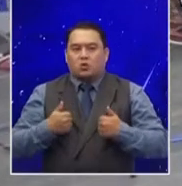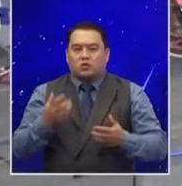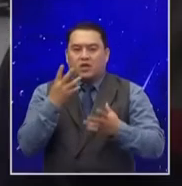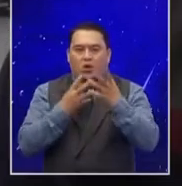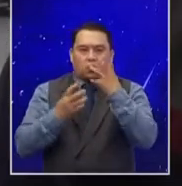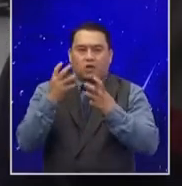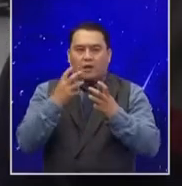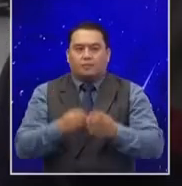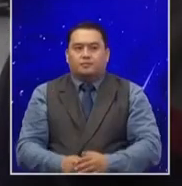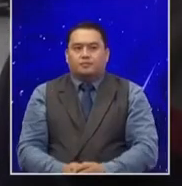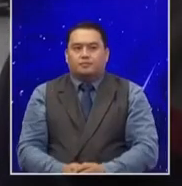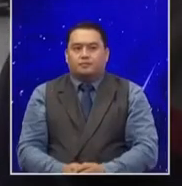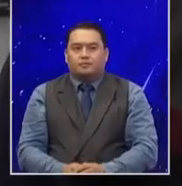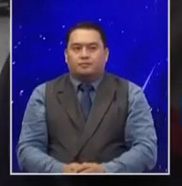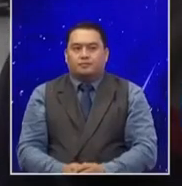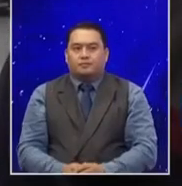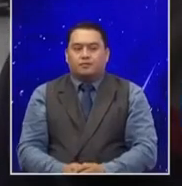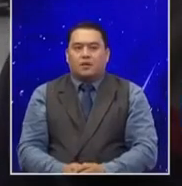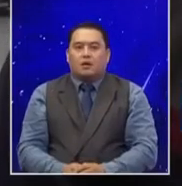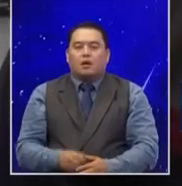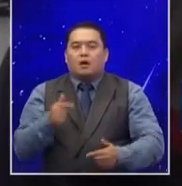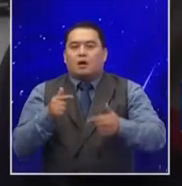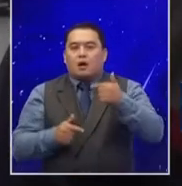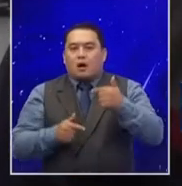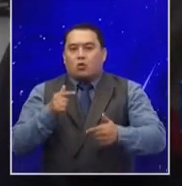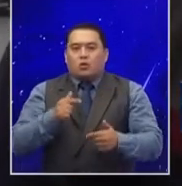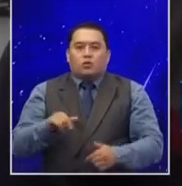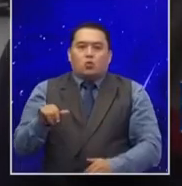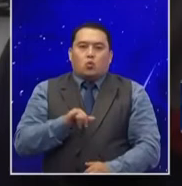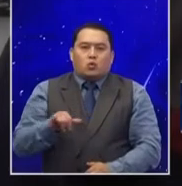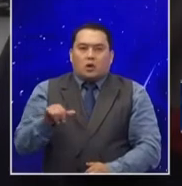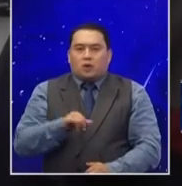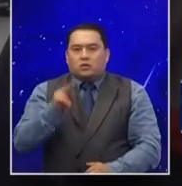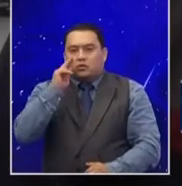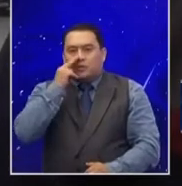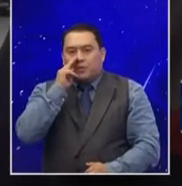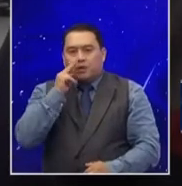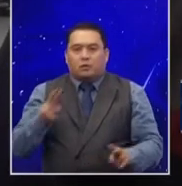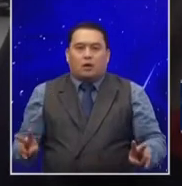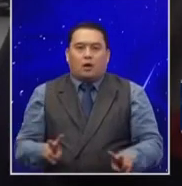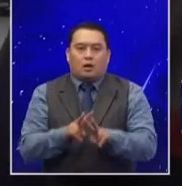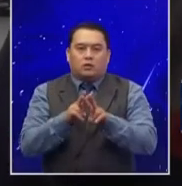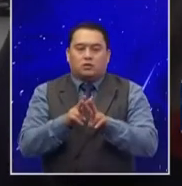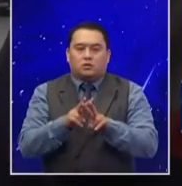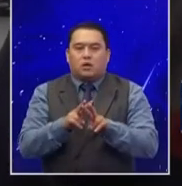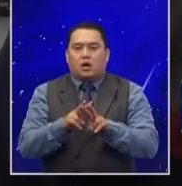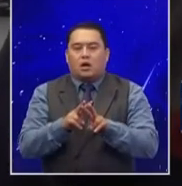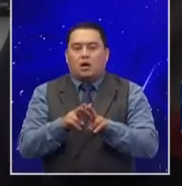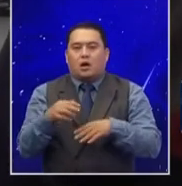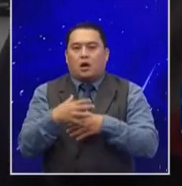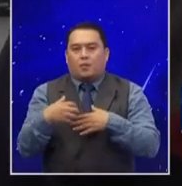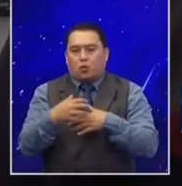серьезно. Конкуренты – это Чимкент, Уральск, Нур-Султан и Акмолинская